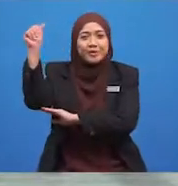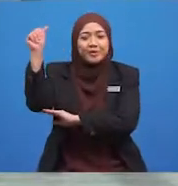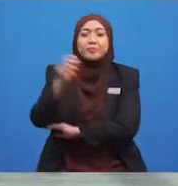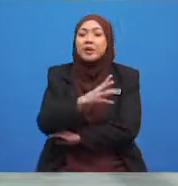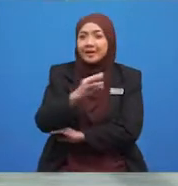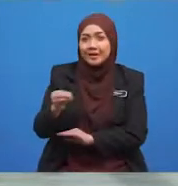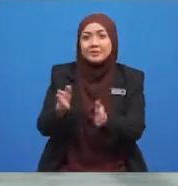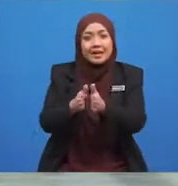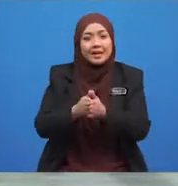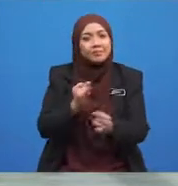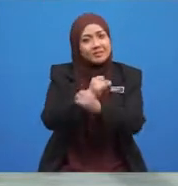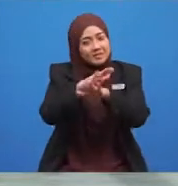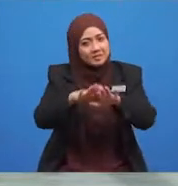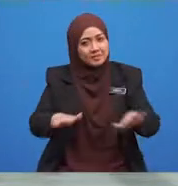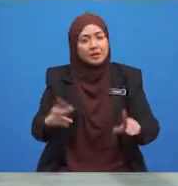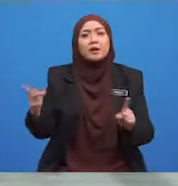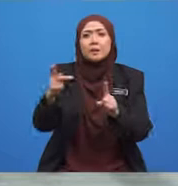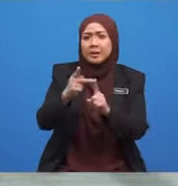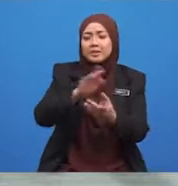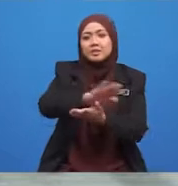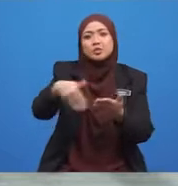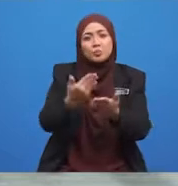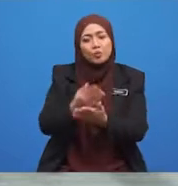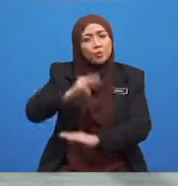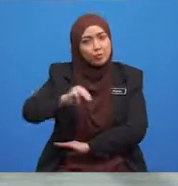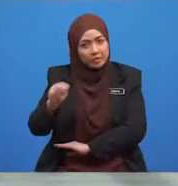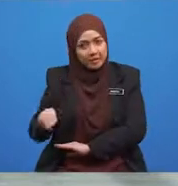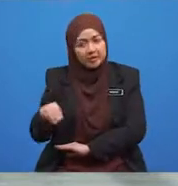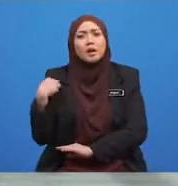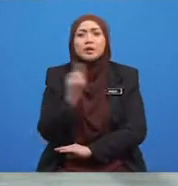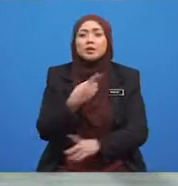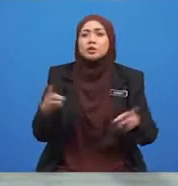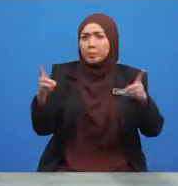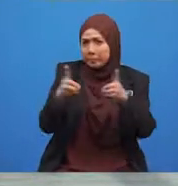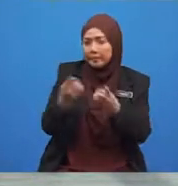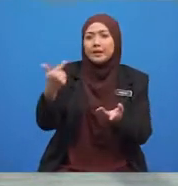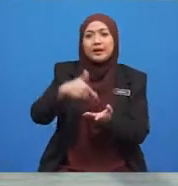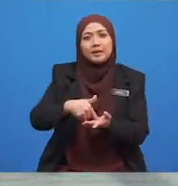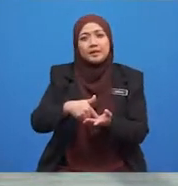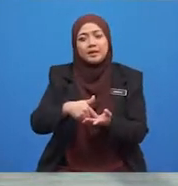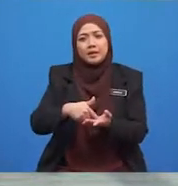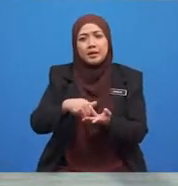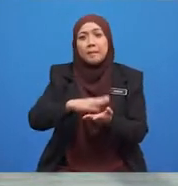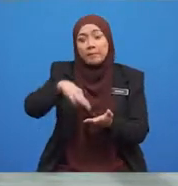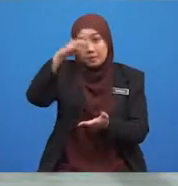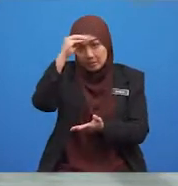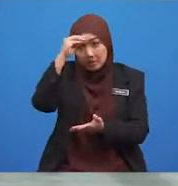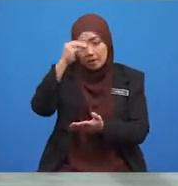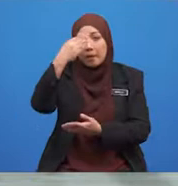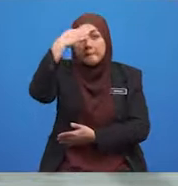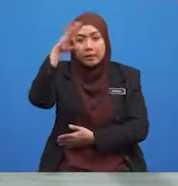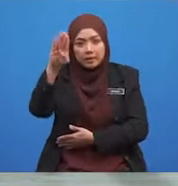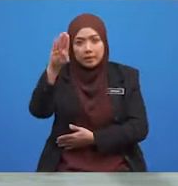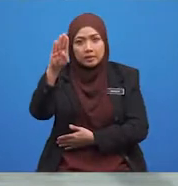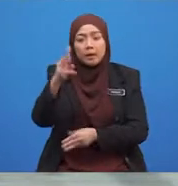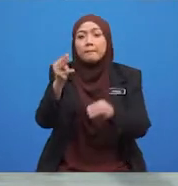Assalamualaikum dan salam sejahtera kepada semua murid. Kita bertemu kembali dalam sesi pembelajaran bagi